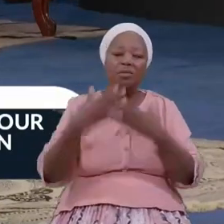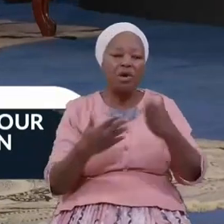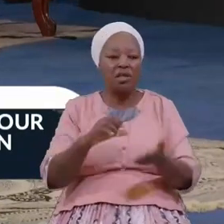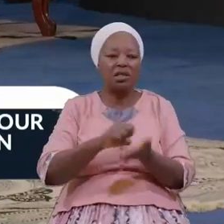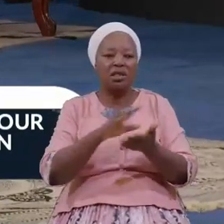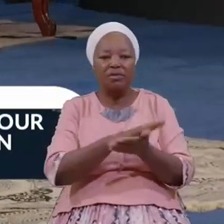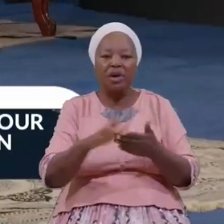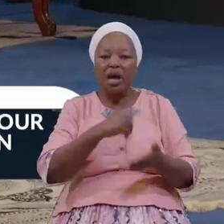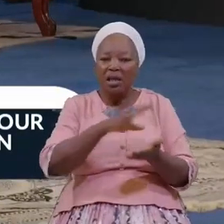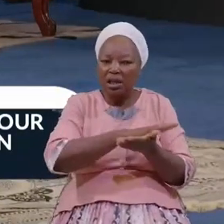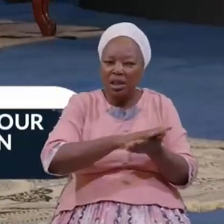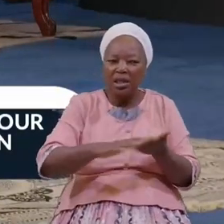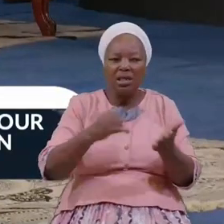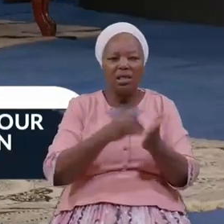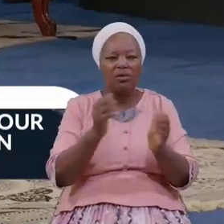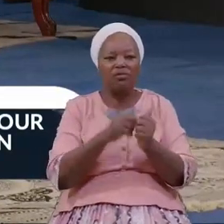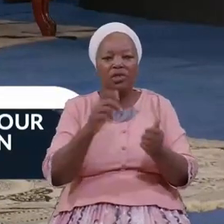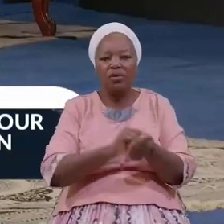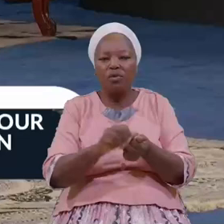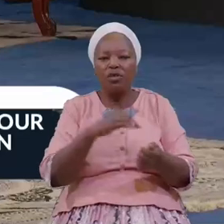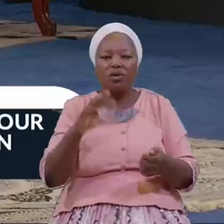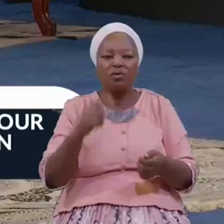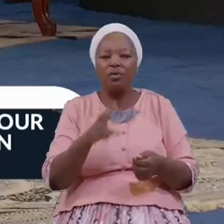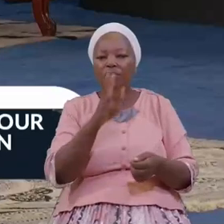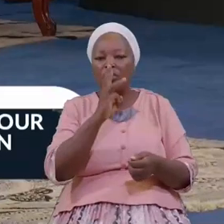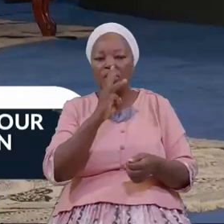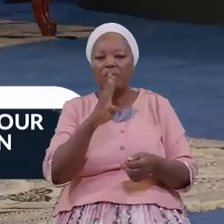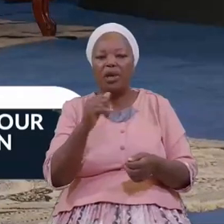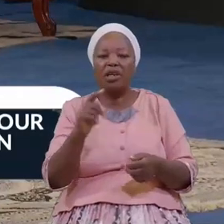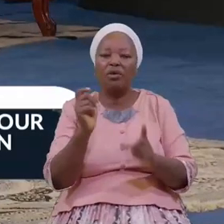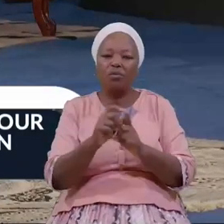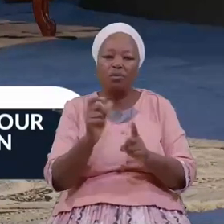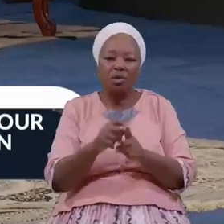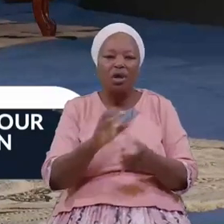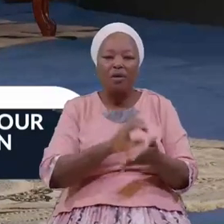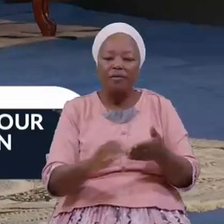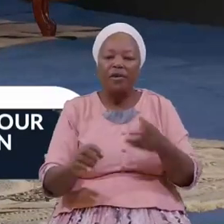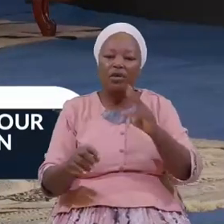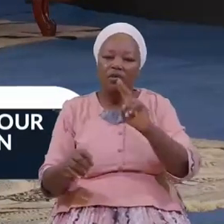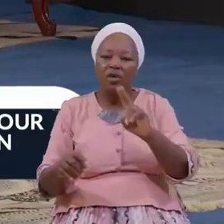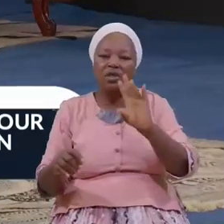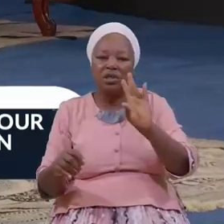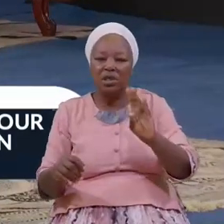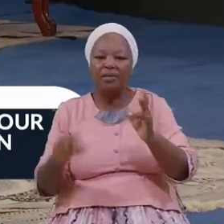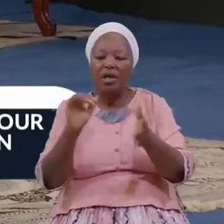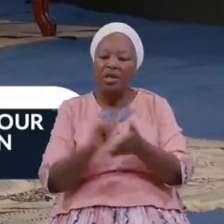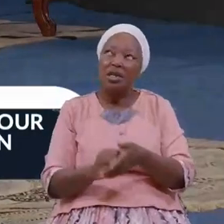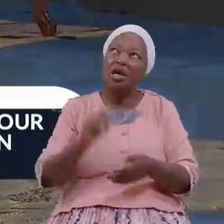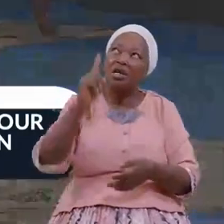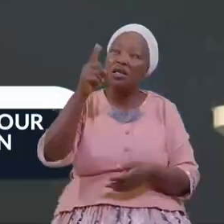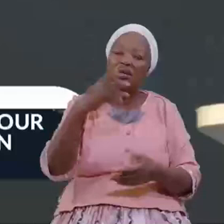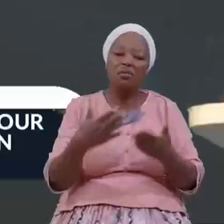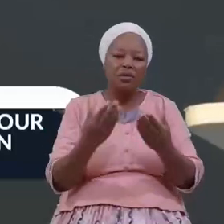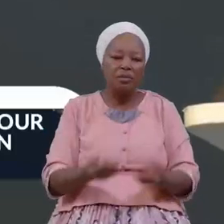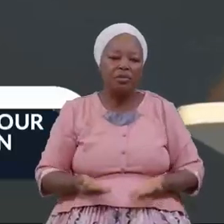de la sanctifier par la parole après l'avoir purifiée, par le baptême d'eau. 27